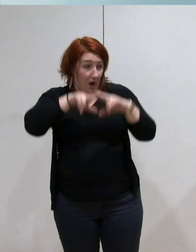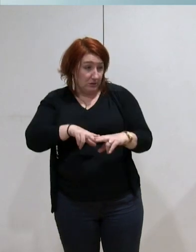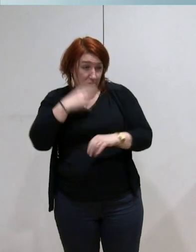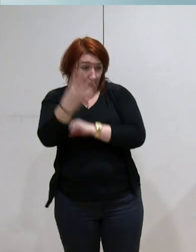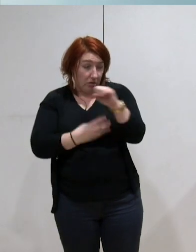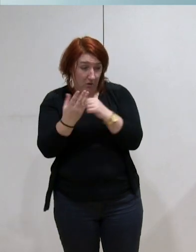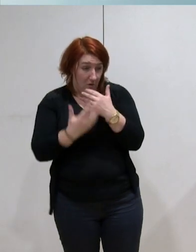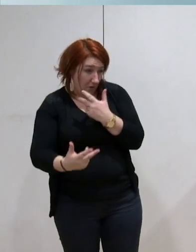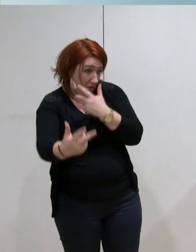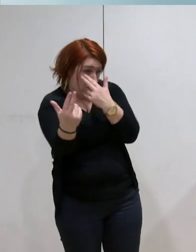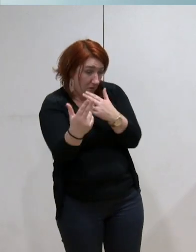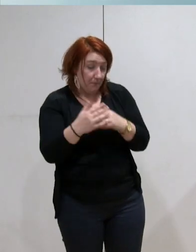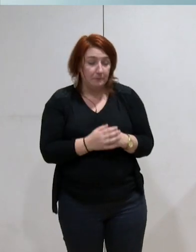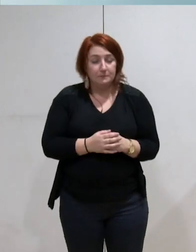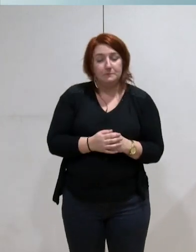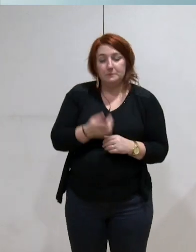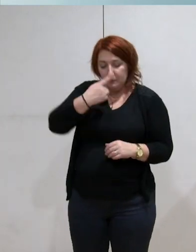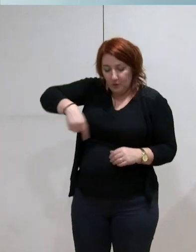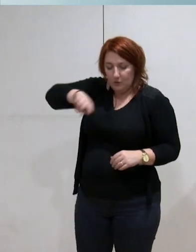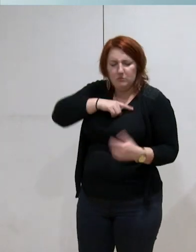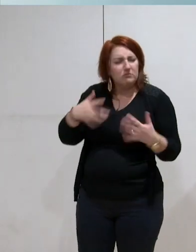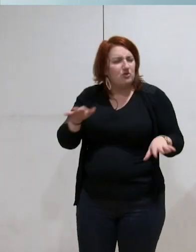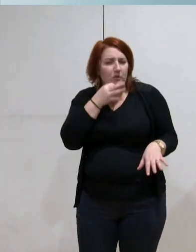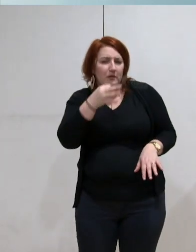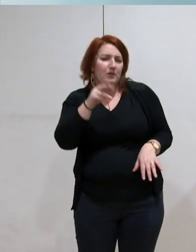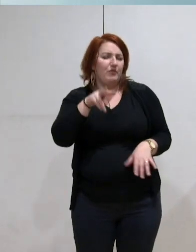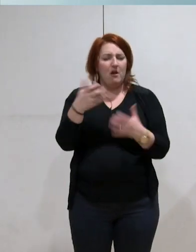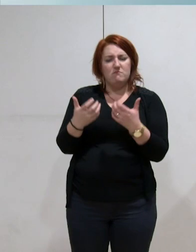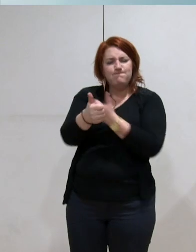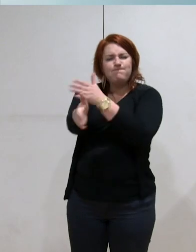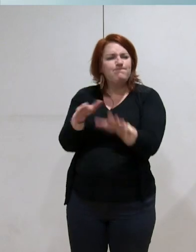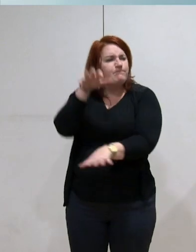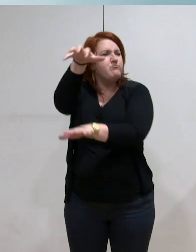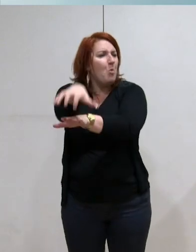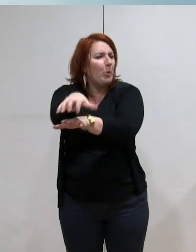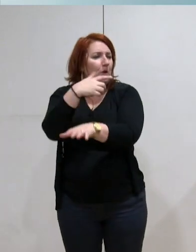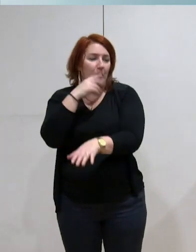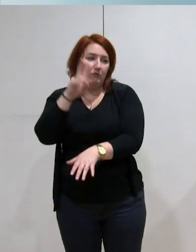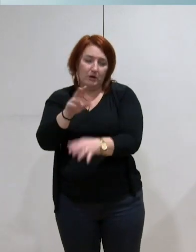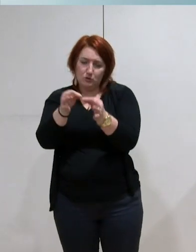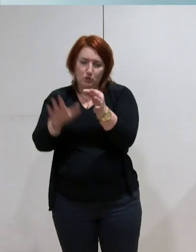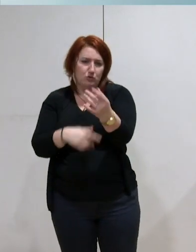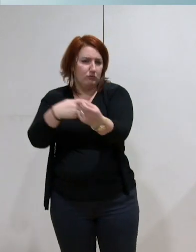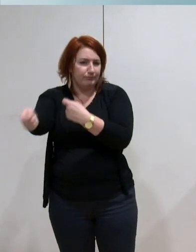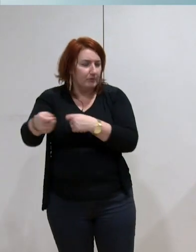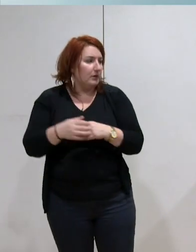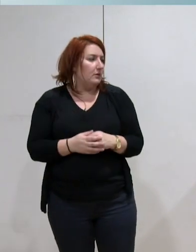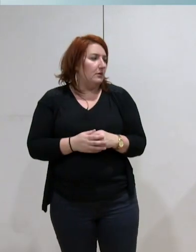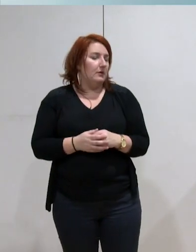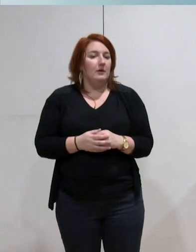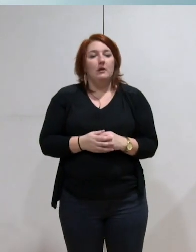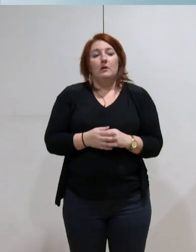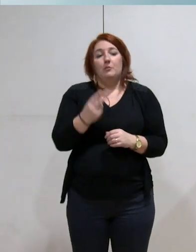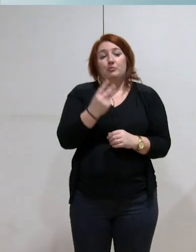ans pour nous nous avons déjà eu l'occasion de le dire les modulaires sont évidemment pas une solution convenable et d'ailleurs de plus en plus de